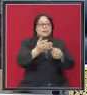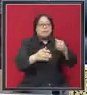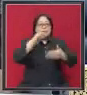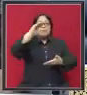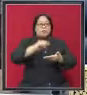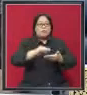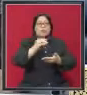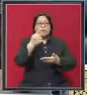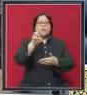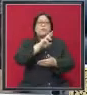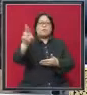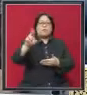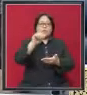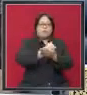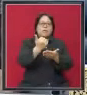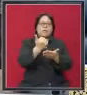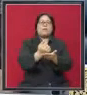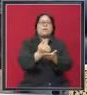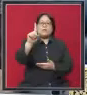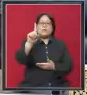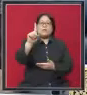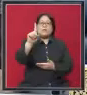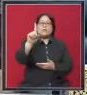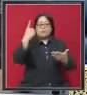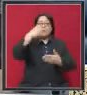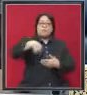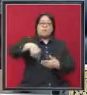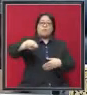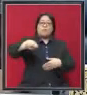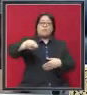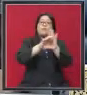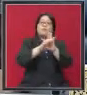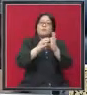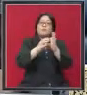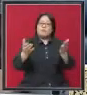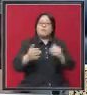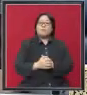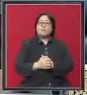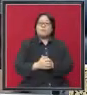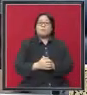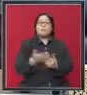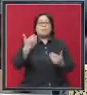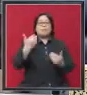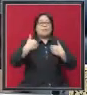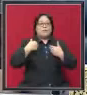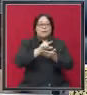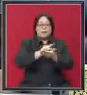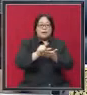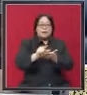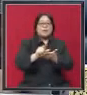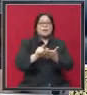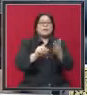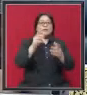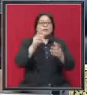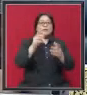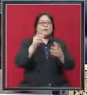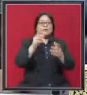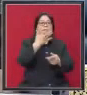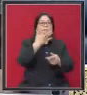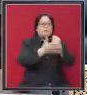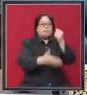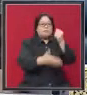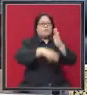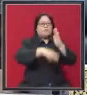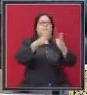daripada RM10,000 dalam akaun satu. Jadi bagi mereka contohnya, ya, yang mempunyai gaji dan simpanan tinggi tak